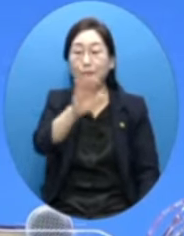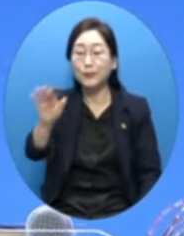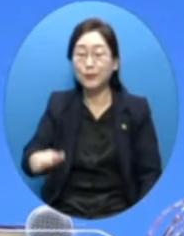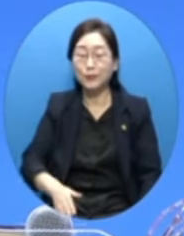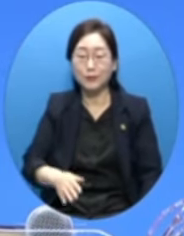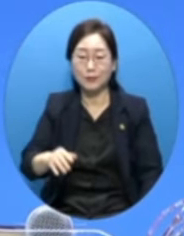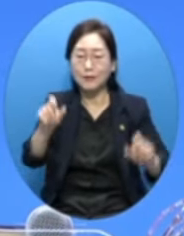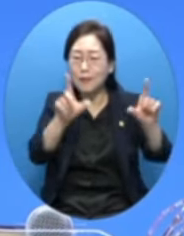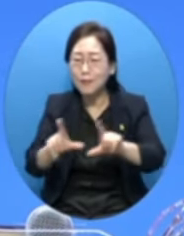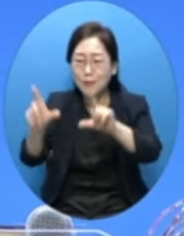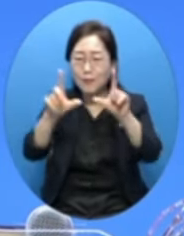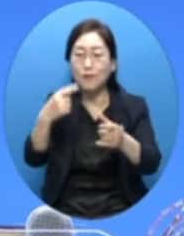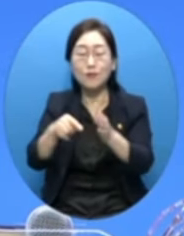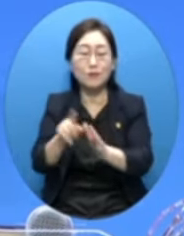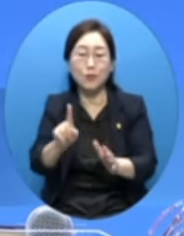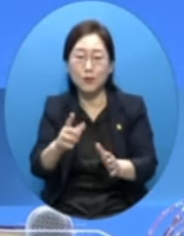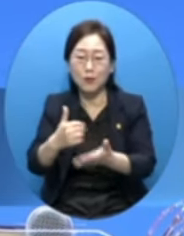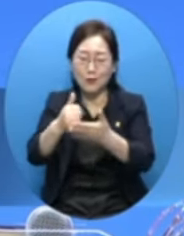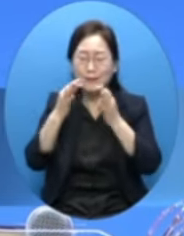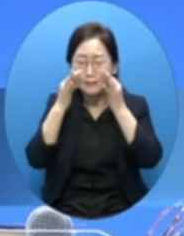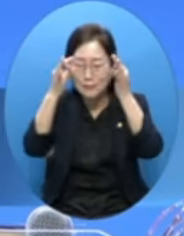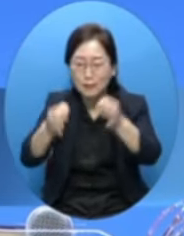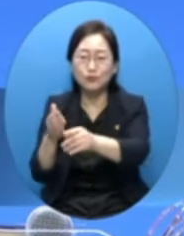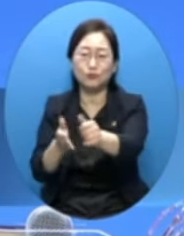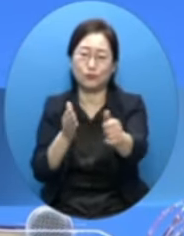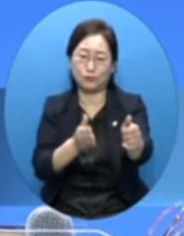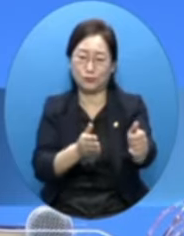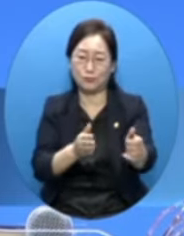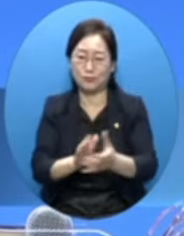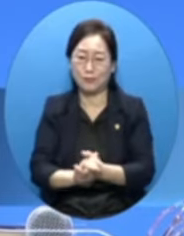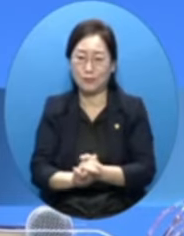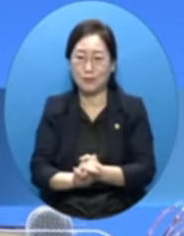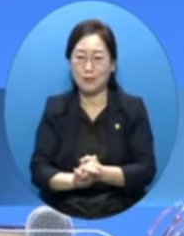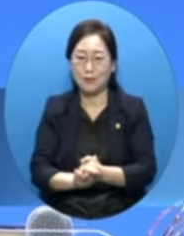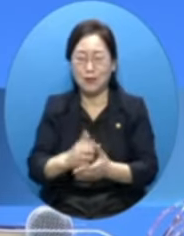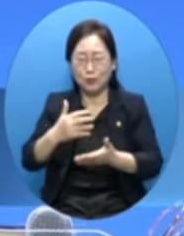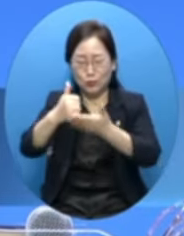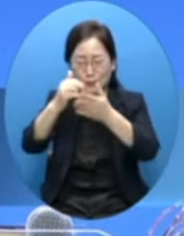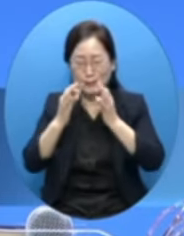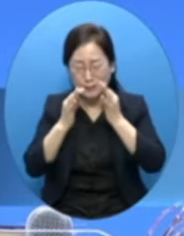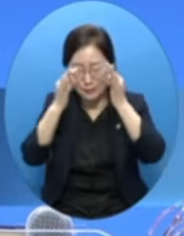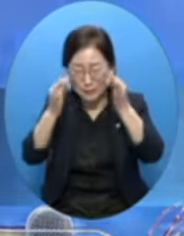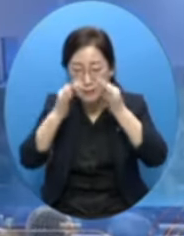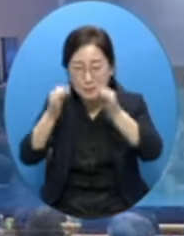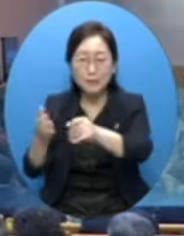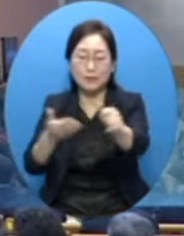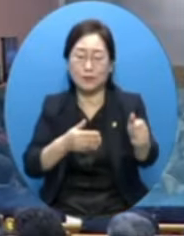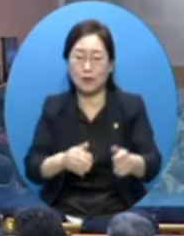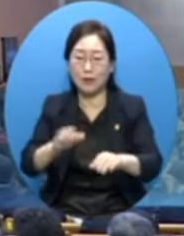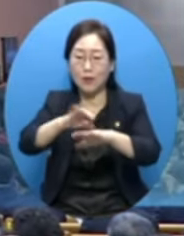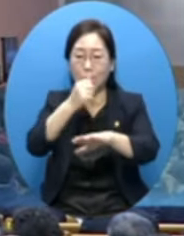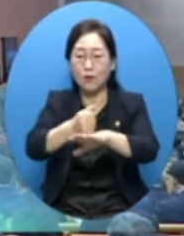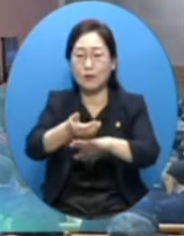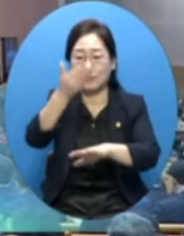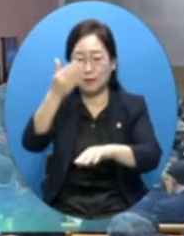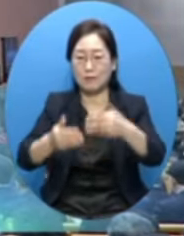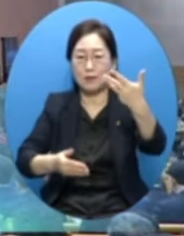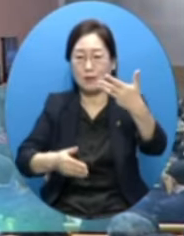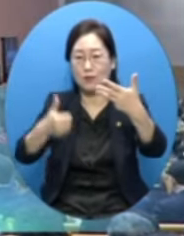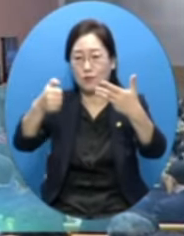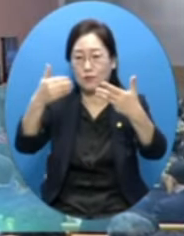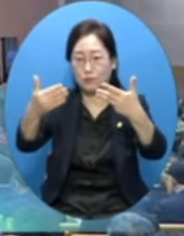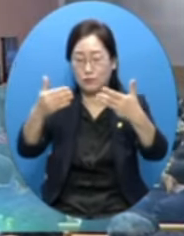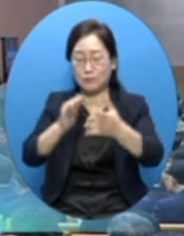삶을 살아가기 위해서 우리 주님께 간구해야 되는 것입니다. 간절히 주님께 부르짖어야 되는 것입니다. 열왕기상 8장